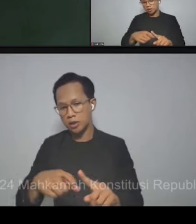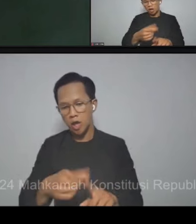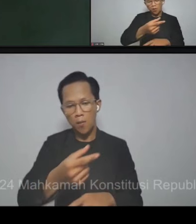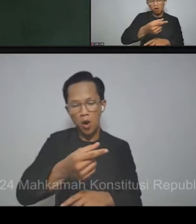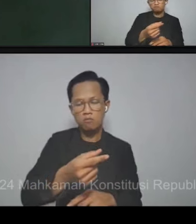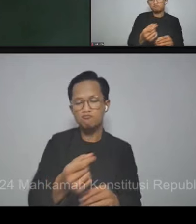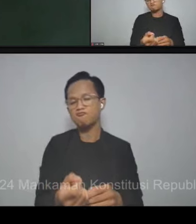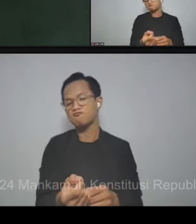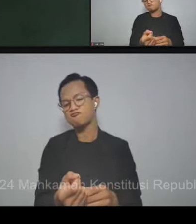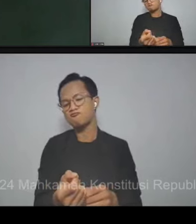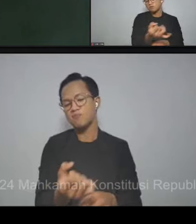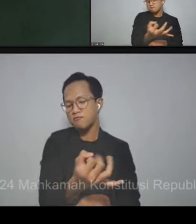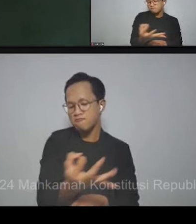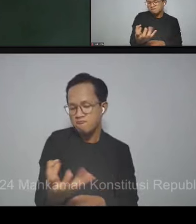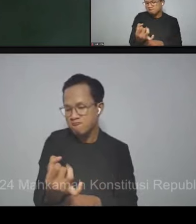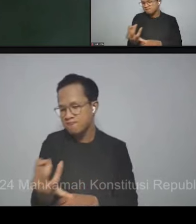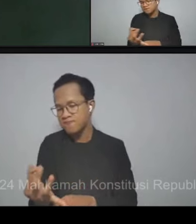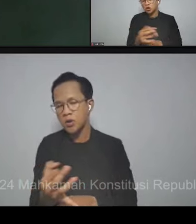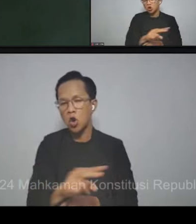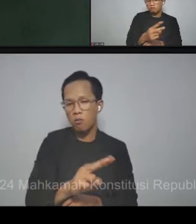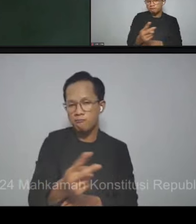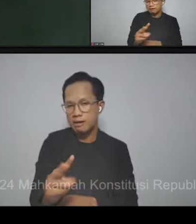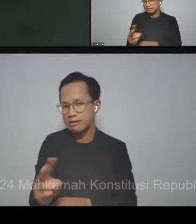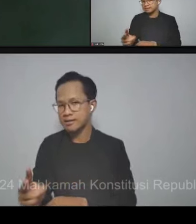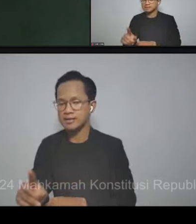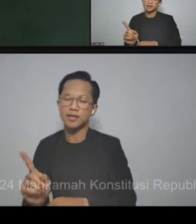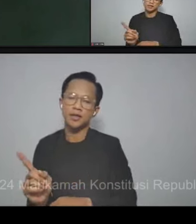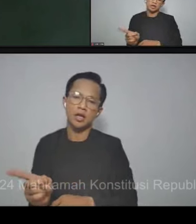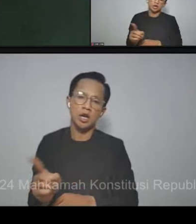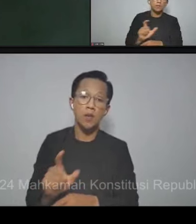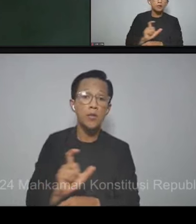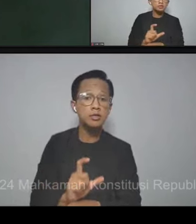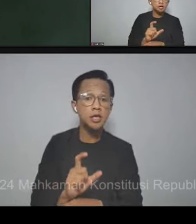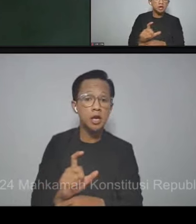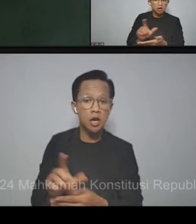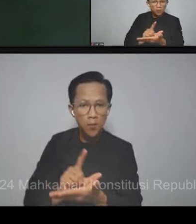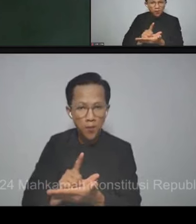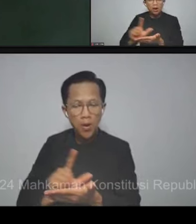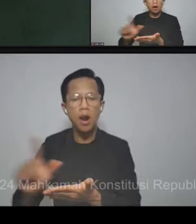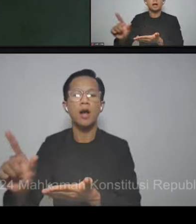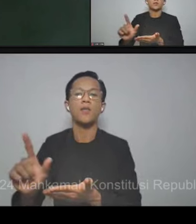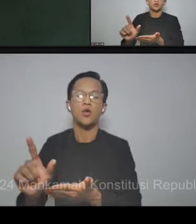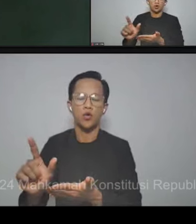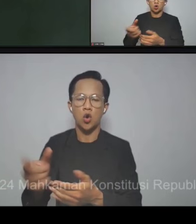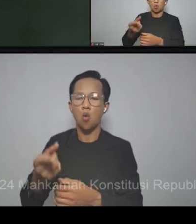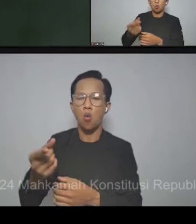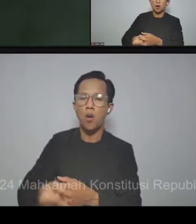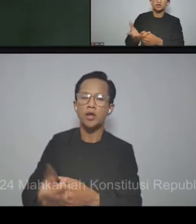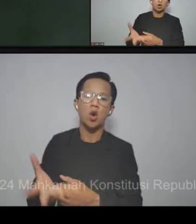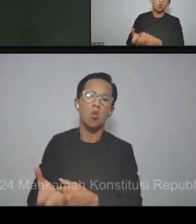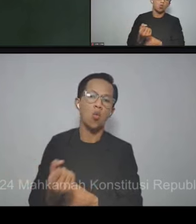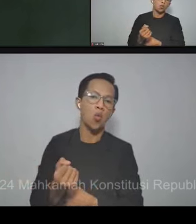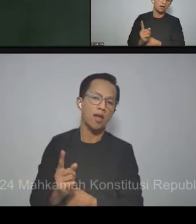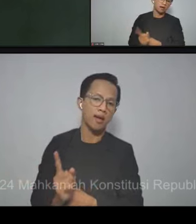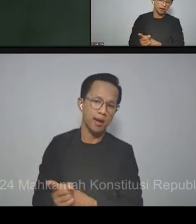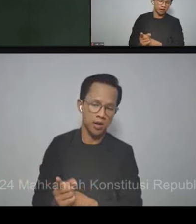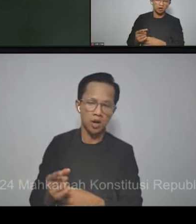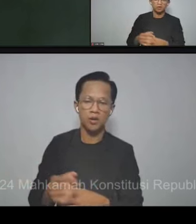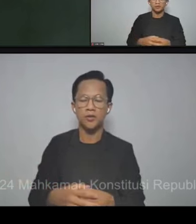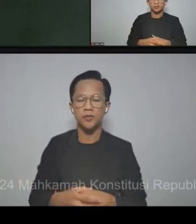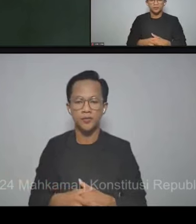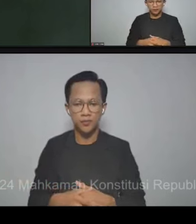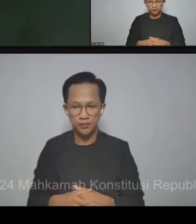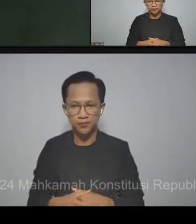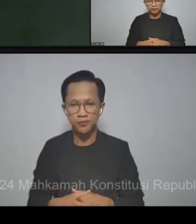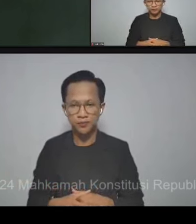yang dipercayakan dan dibebankan kepada wajib pajak dengan melaporkan secara teratur jumlah pajak yang terutang termasuk tidak melakukan pembayaran pajak Oleh karena